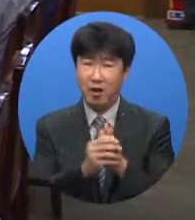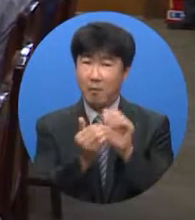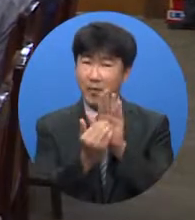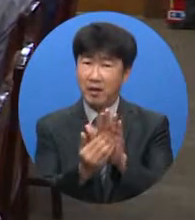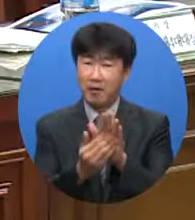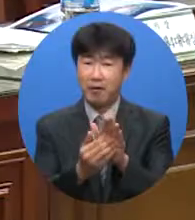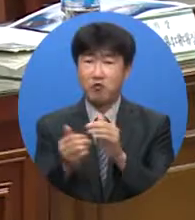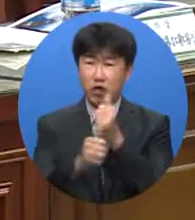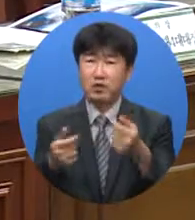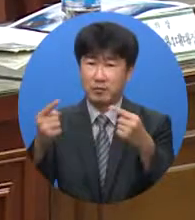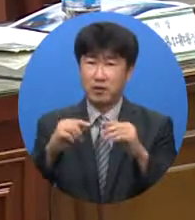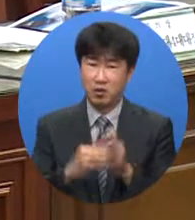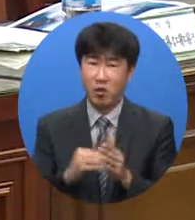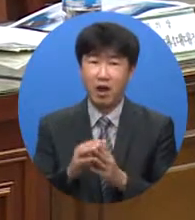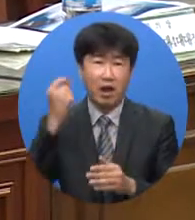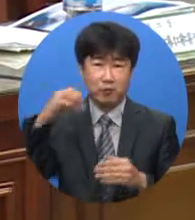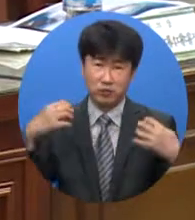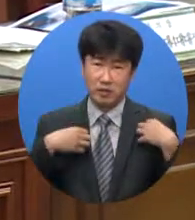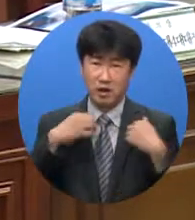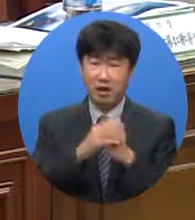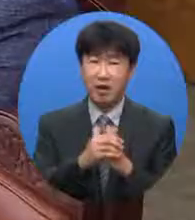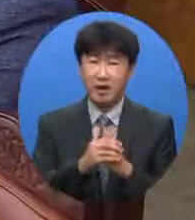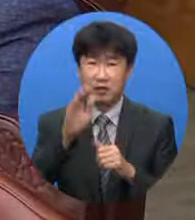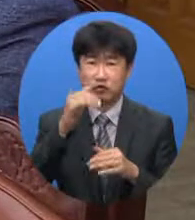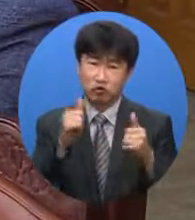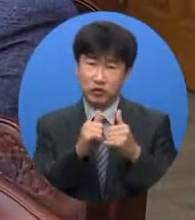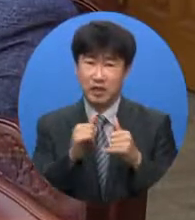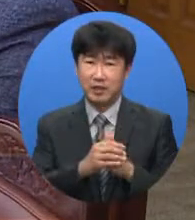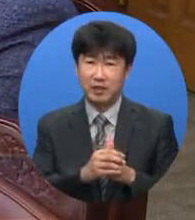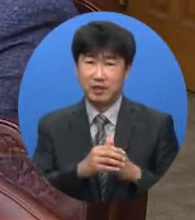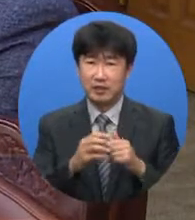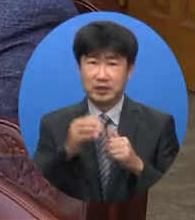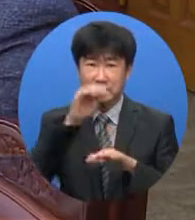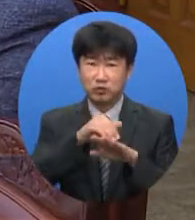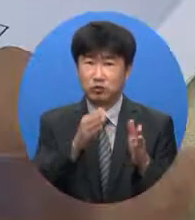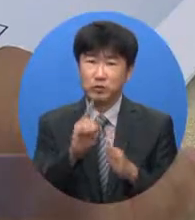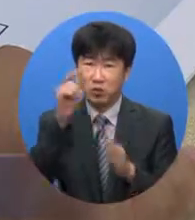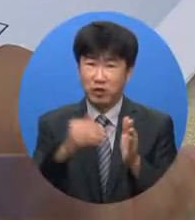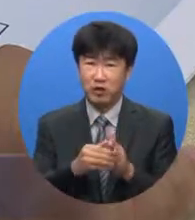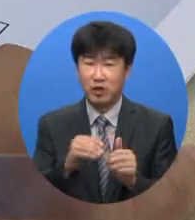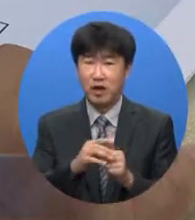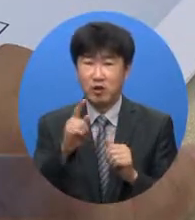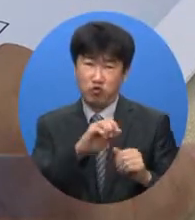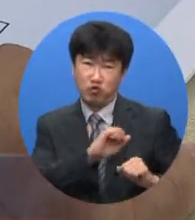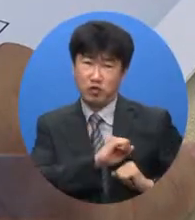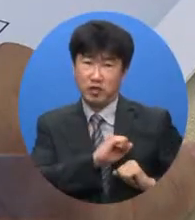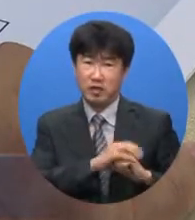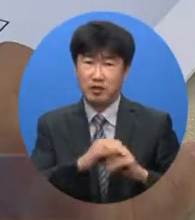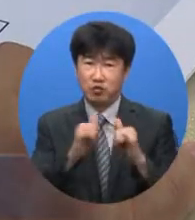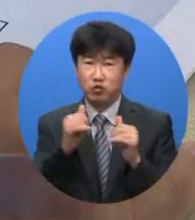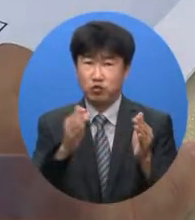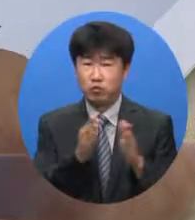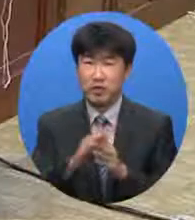13명의 통합방위협의회 위원들이 참석해 합천군의 을지연습 준비보고와 제5870부대 4대 대의 군사